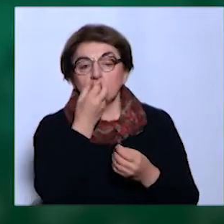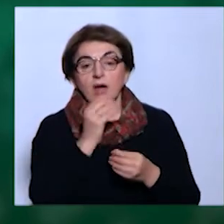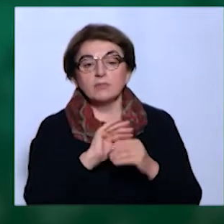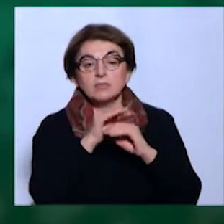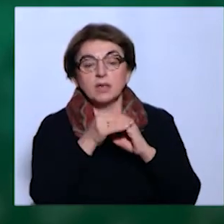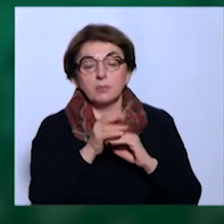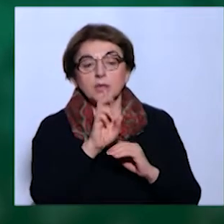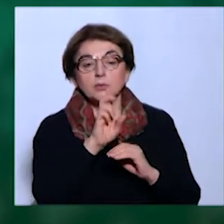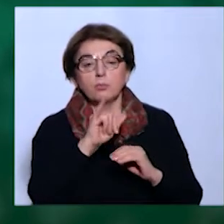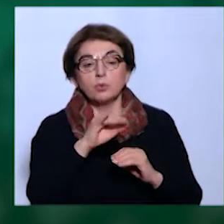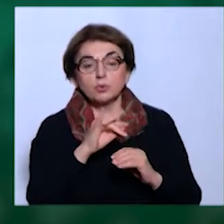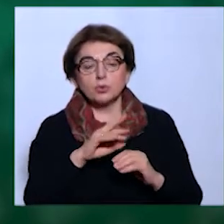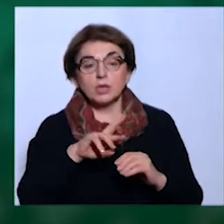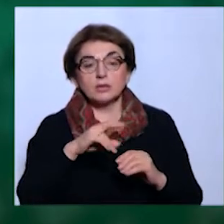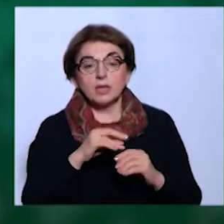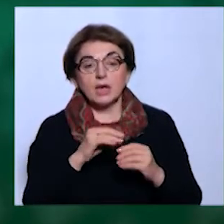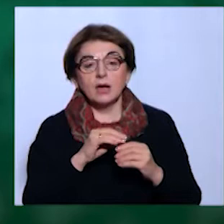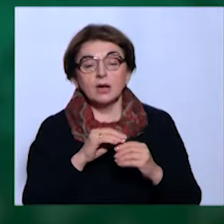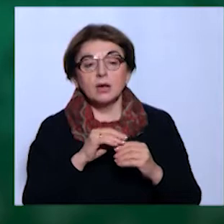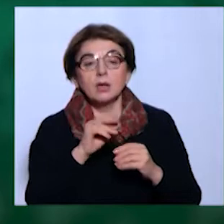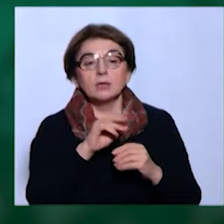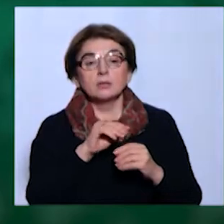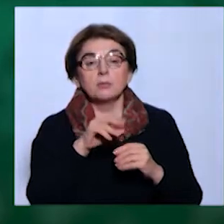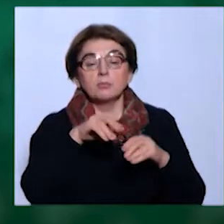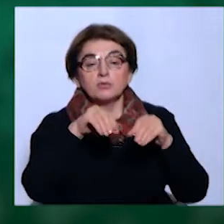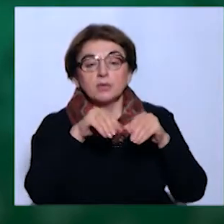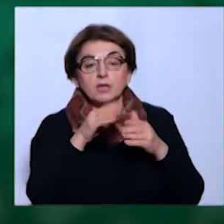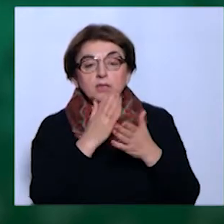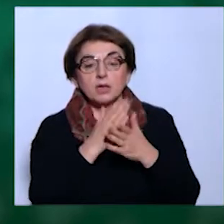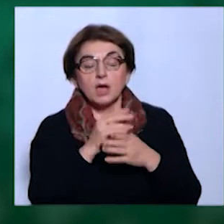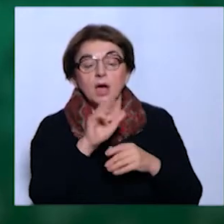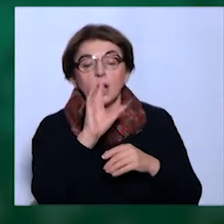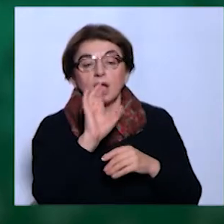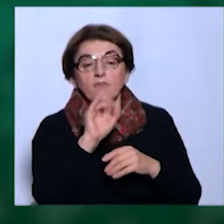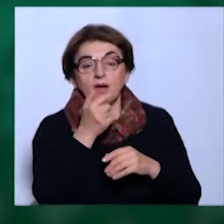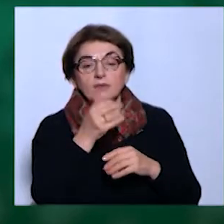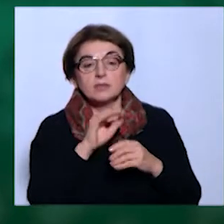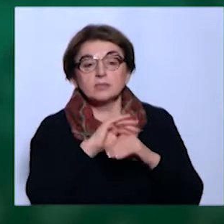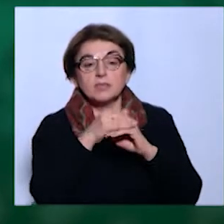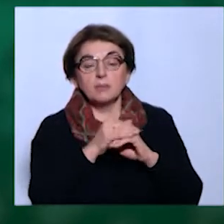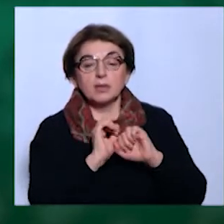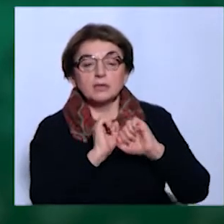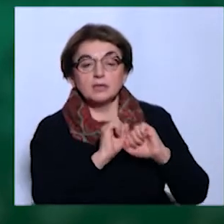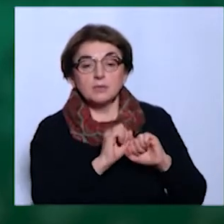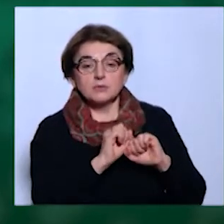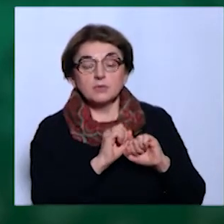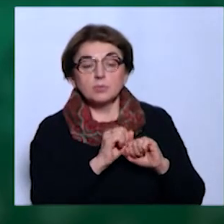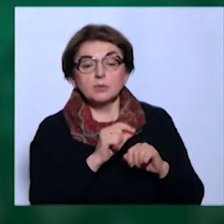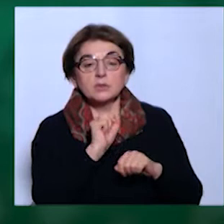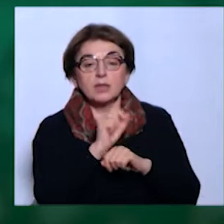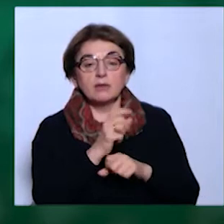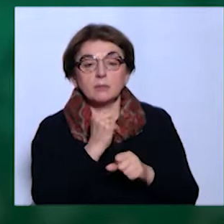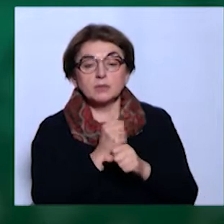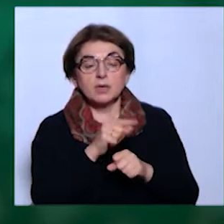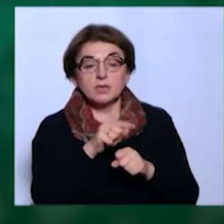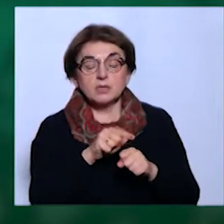mtrianasagan shedgeba. Qvavil safari damtsolobit funktsias asrulebs. Aseve igi izidavs mtserebs,